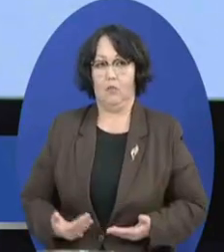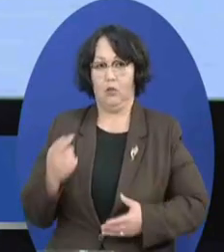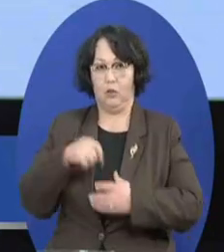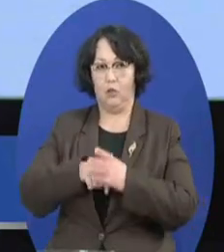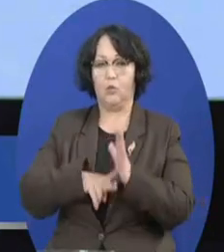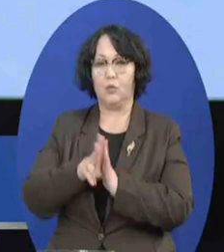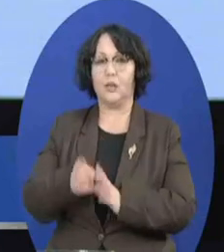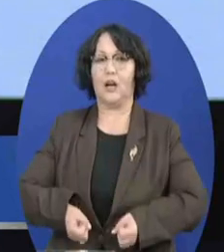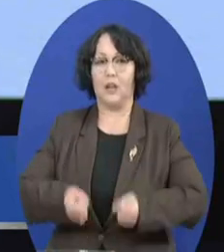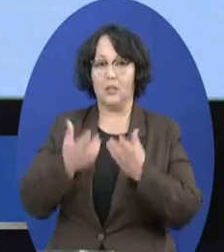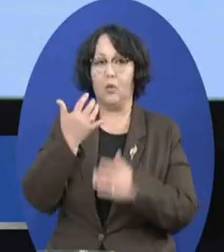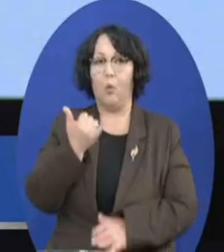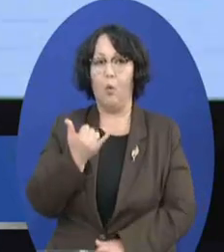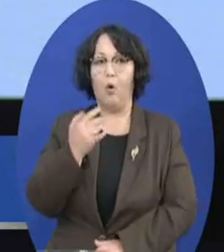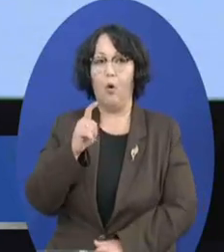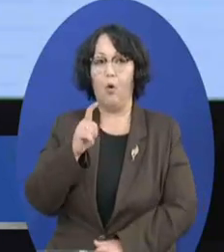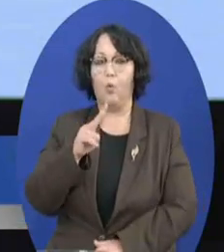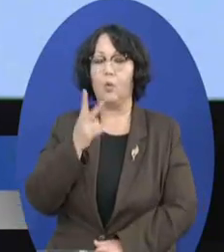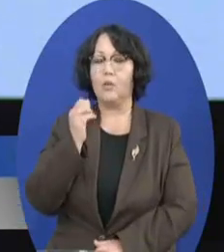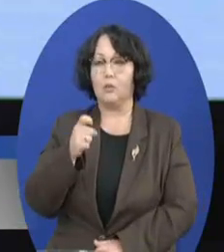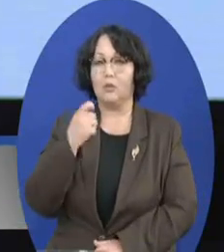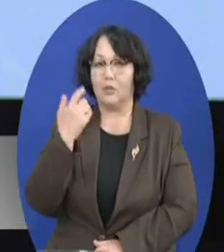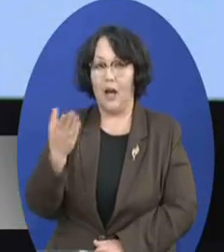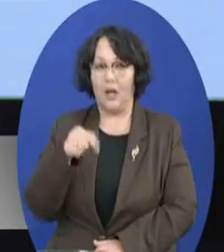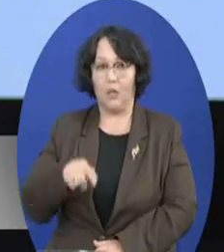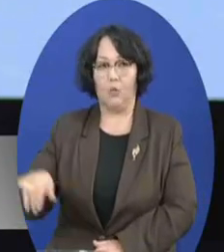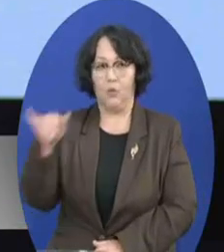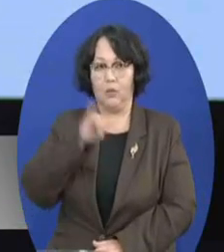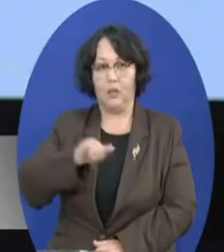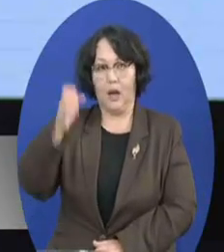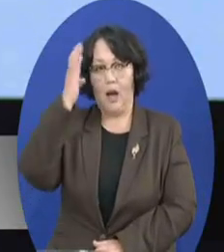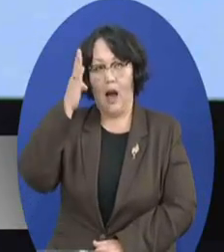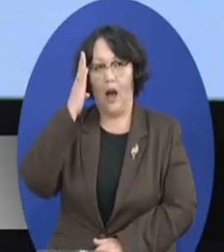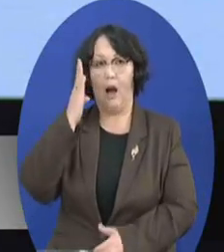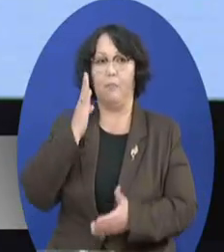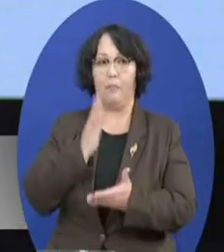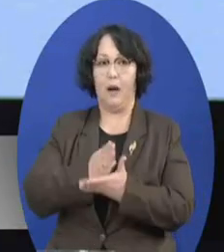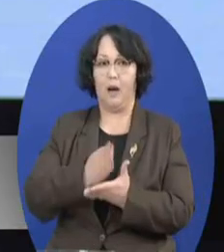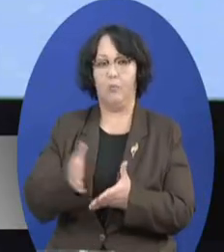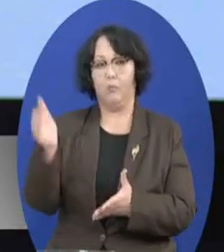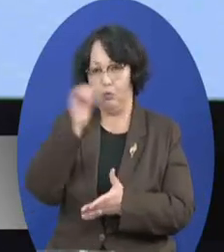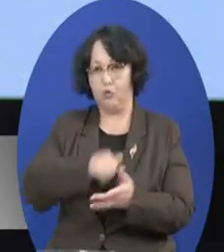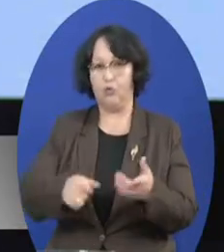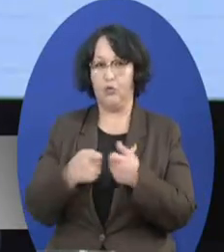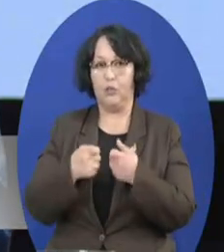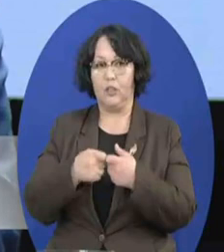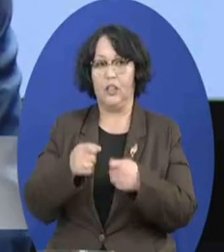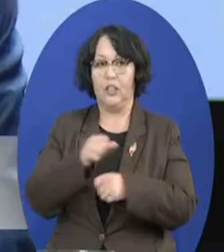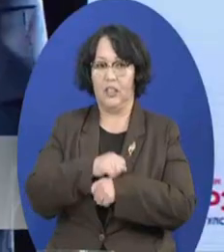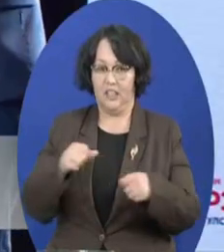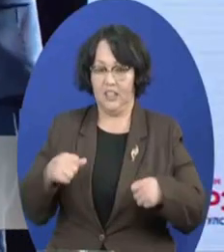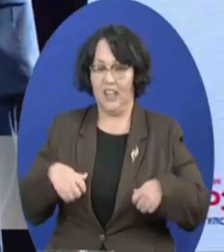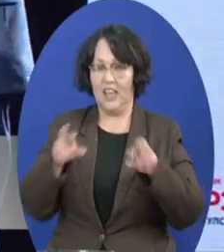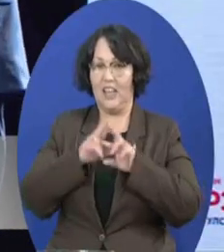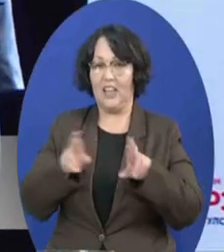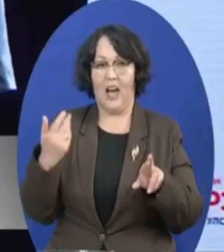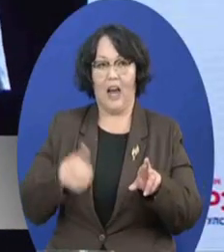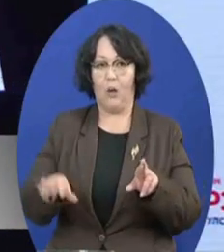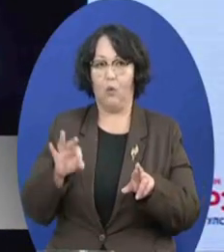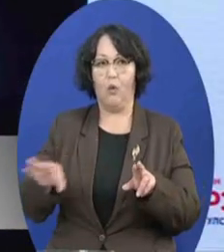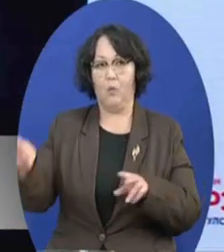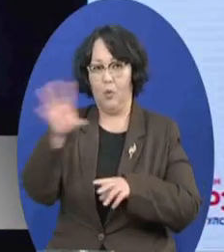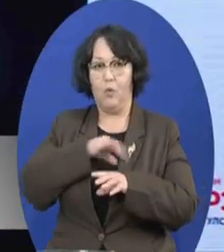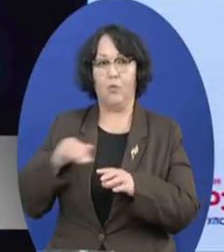төрсэн Ухнаагийн хөрөлсөх та энэ улсын аав байхад бүрнээ нээснэ. Ард иргэдэд ялагдггүй, ачлал хайраа